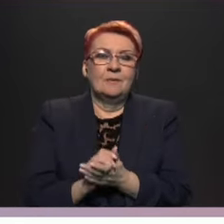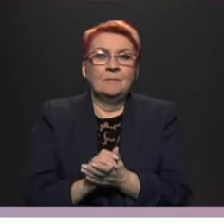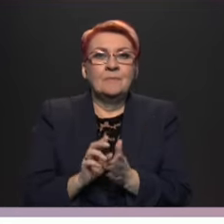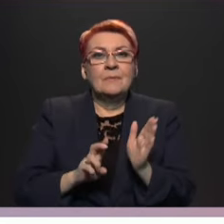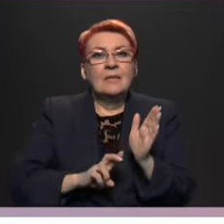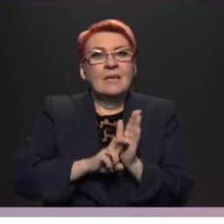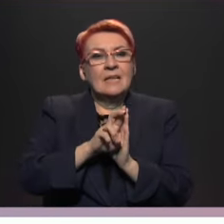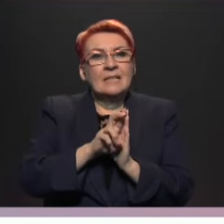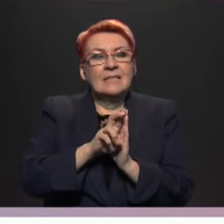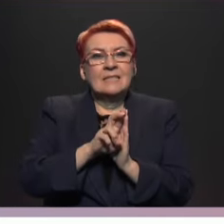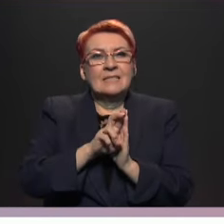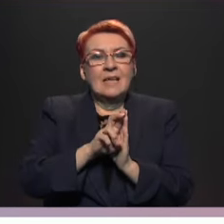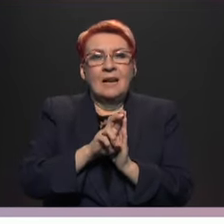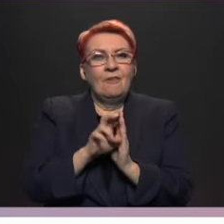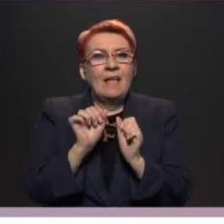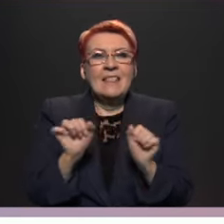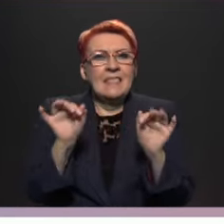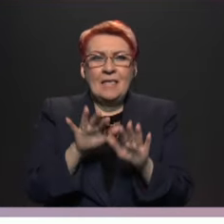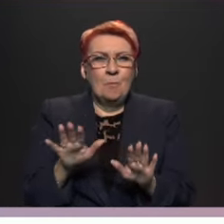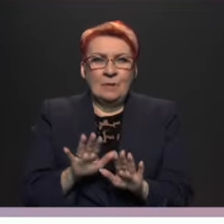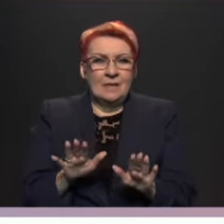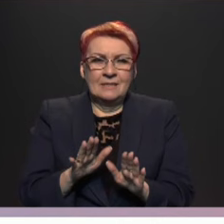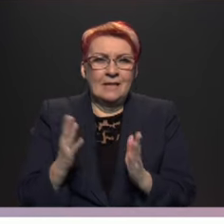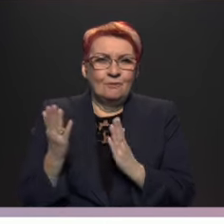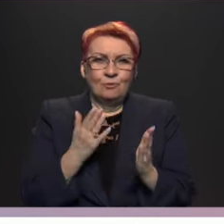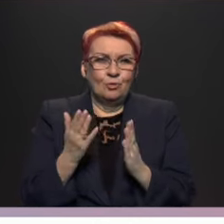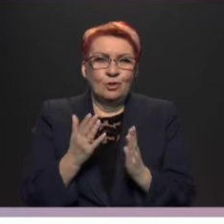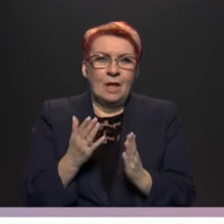Церковь особо не благословляет